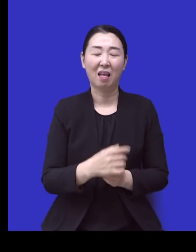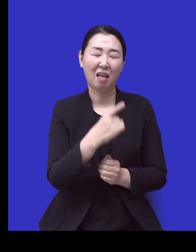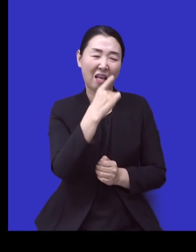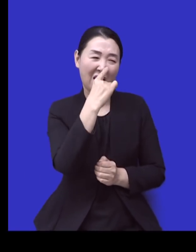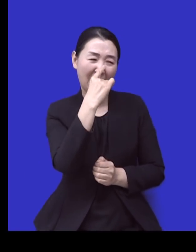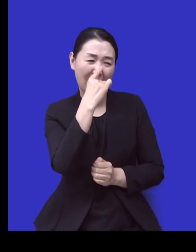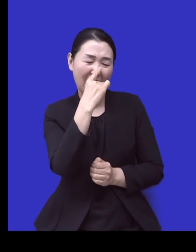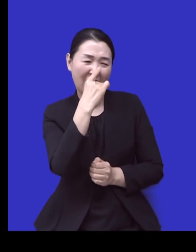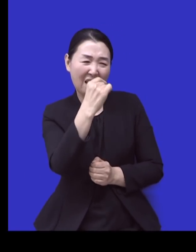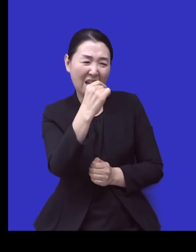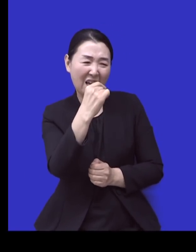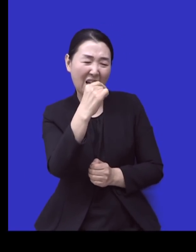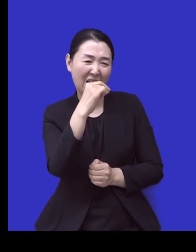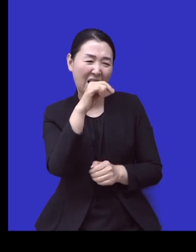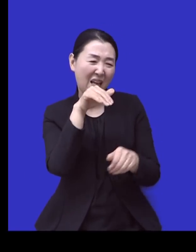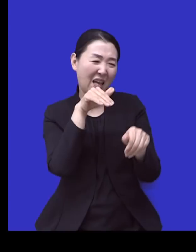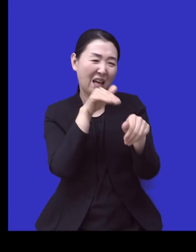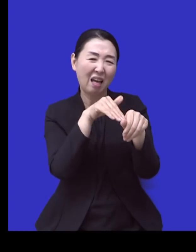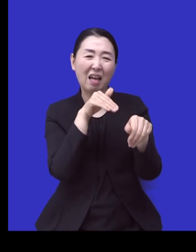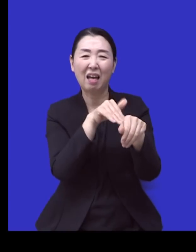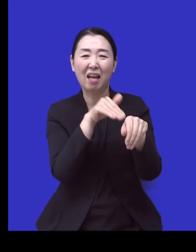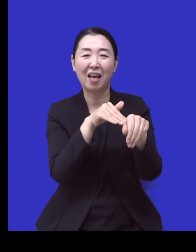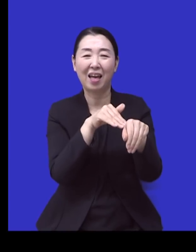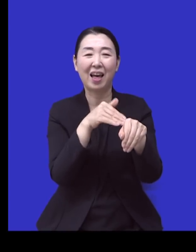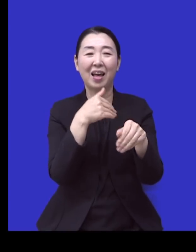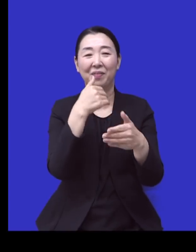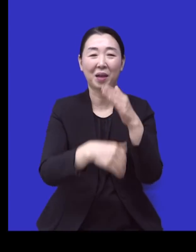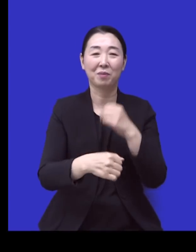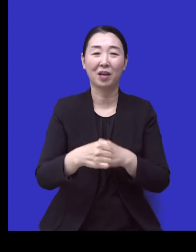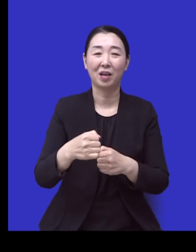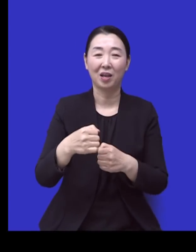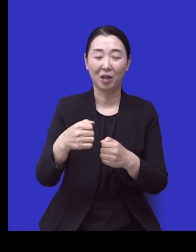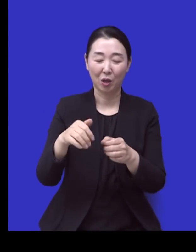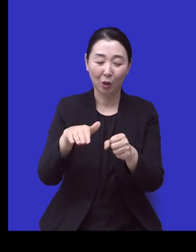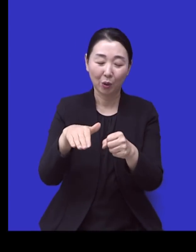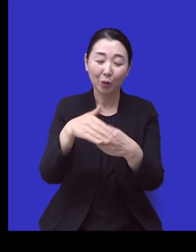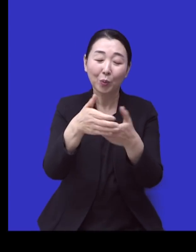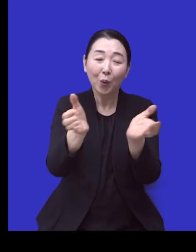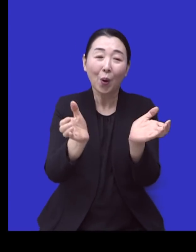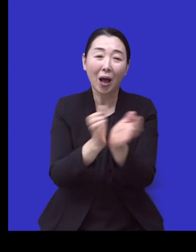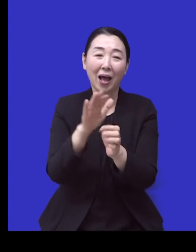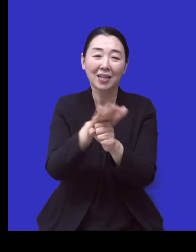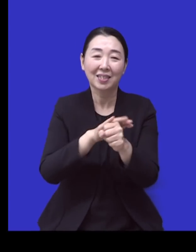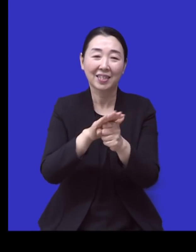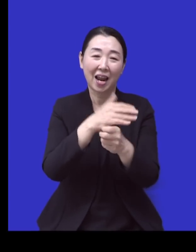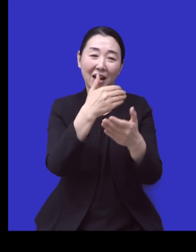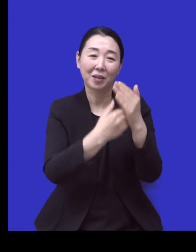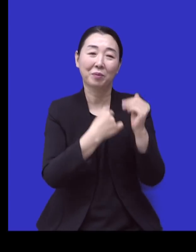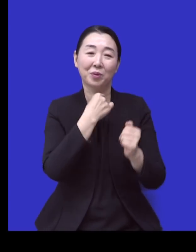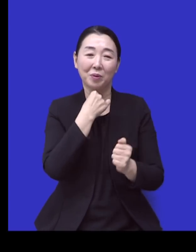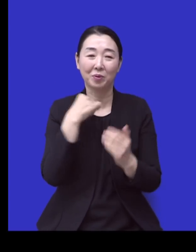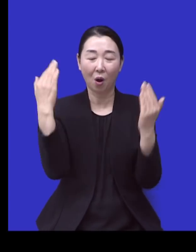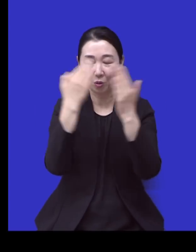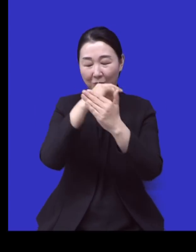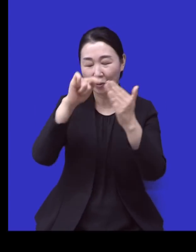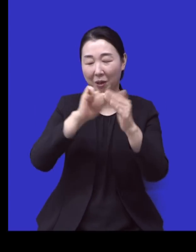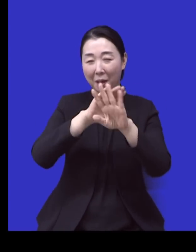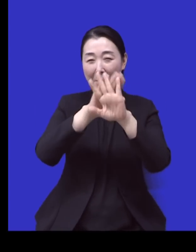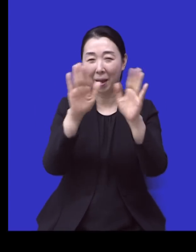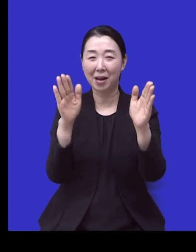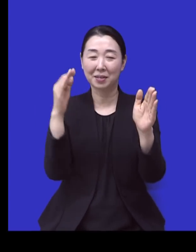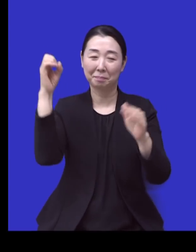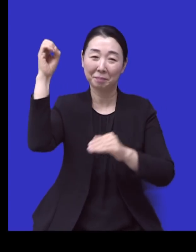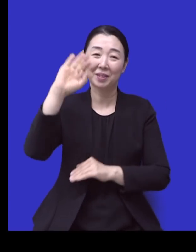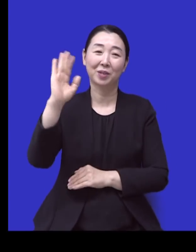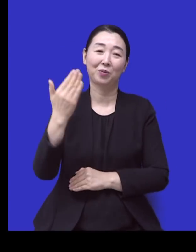머리서는 정만 남겨질 뿐. 동그란 사랑길을 남기고 싶어. 어둠 속에 밝은 빛이